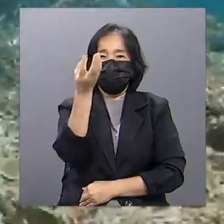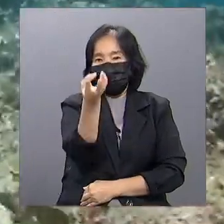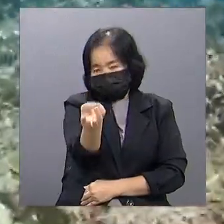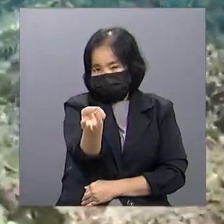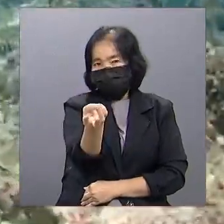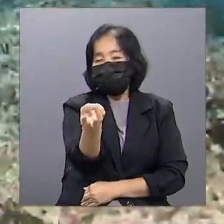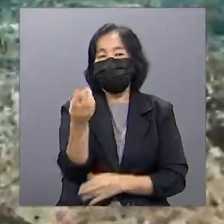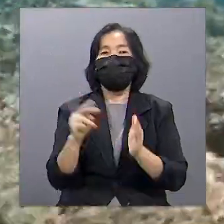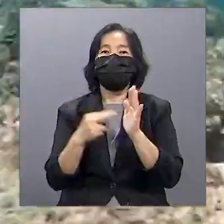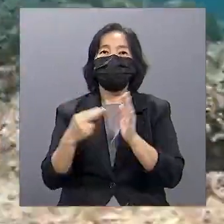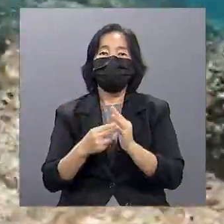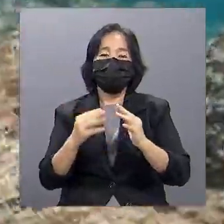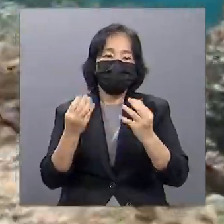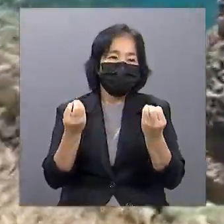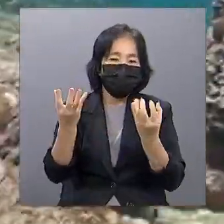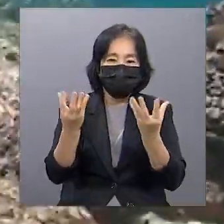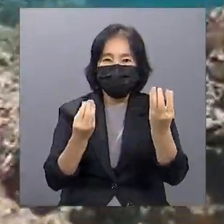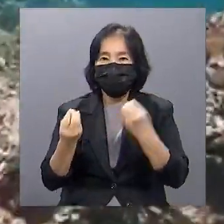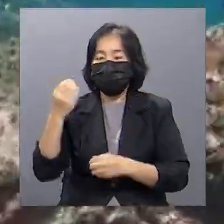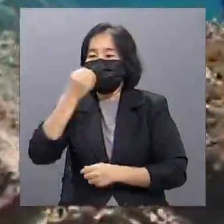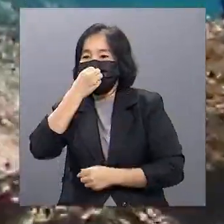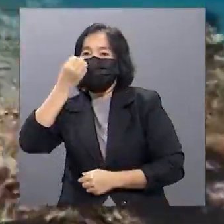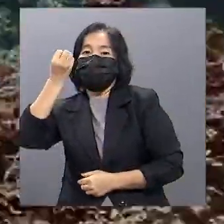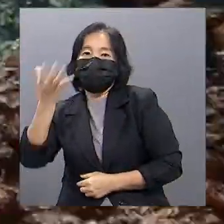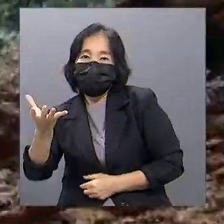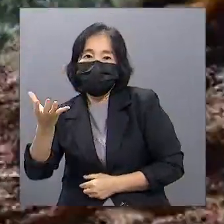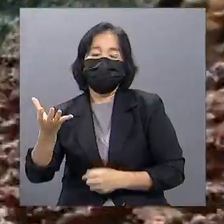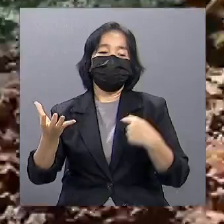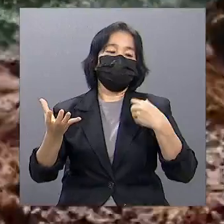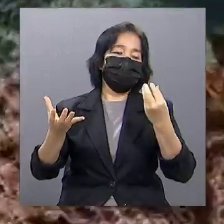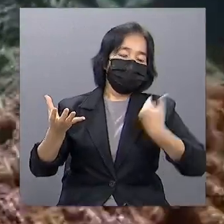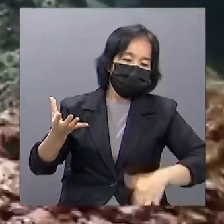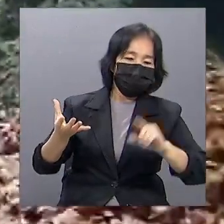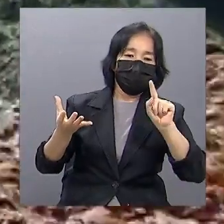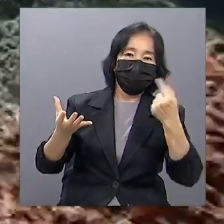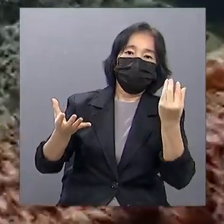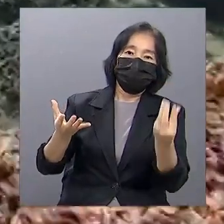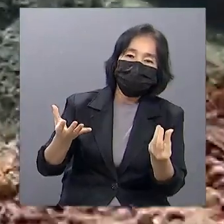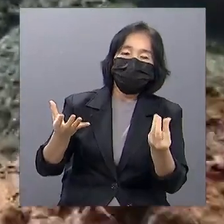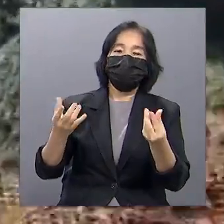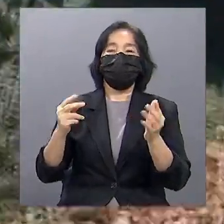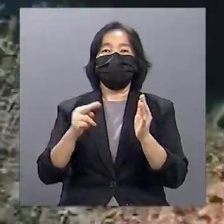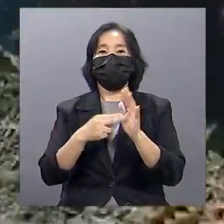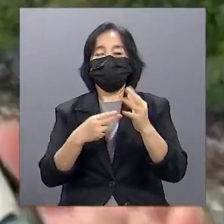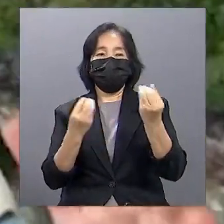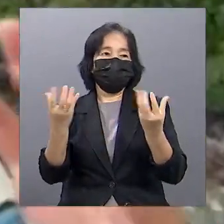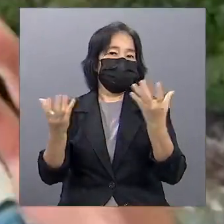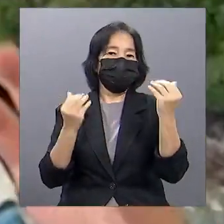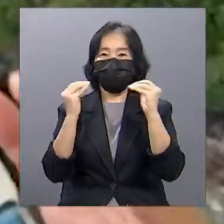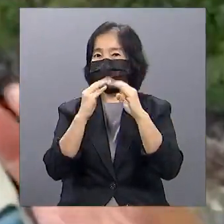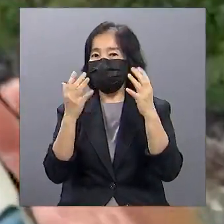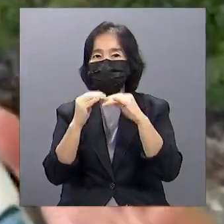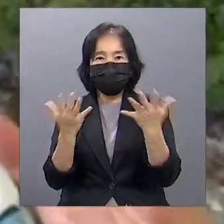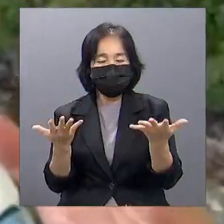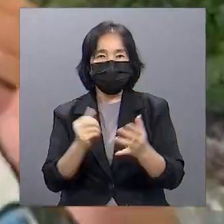มดุลตามธรรมชาติธรรมชาติไม่ได้สร้างฉลามให้ถูกล่าปีละร้อยล้านตัวโดยมนุษย์เพราะฉะนั้นตรงส่วนนั้นเนี่ยมันก็เล